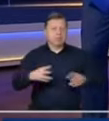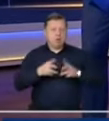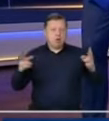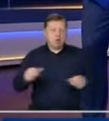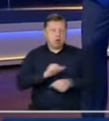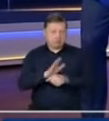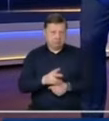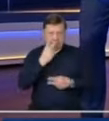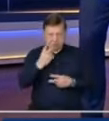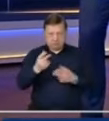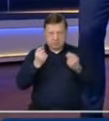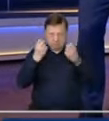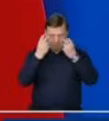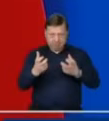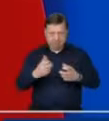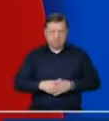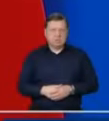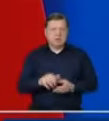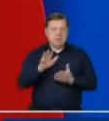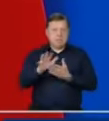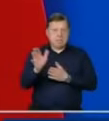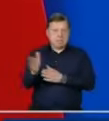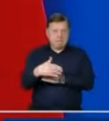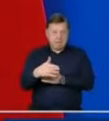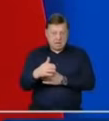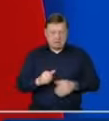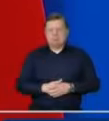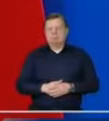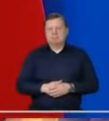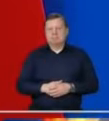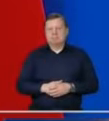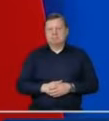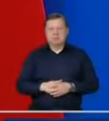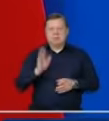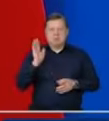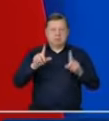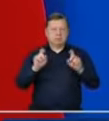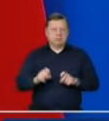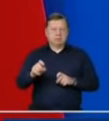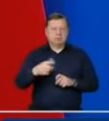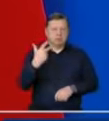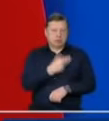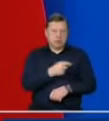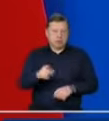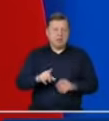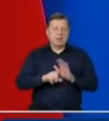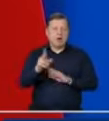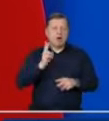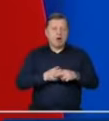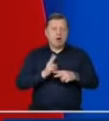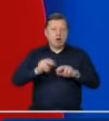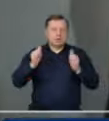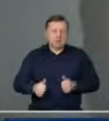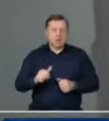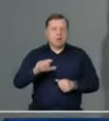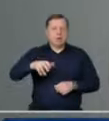zdziwi. Zaczynamy. 15 marca, proszę Państwa, rozpoczniemy szczepienie osób przewlekle chorych, czyli grupy